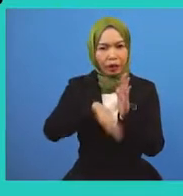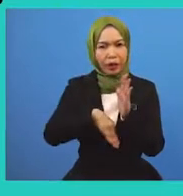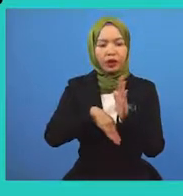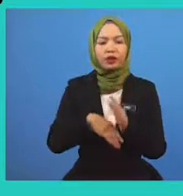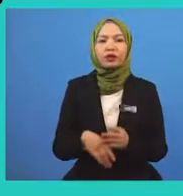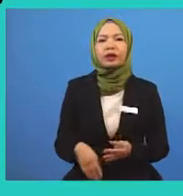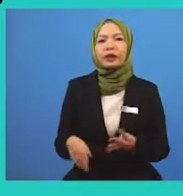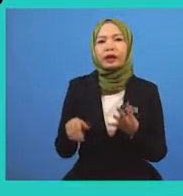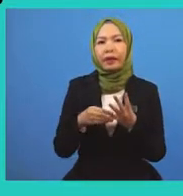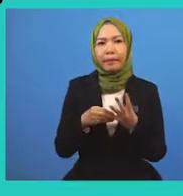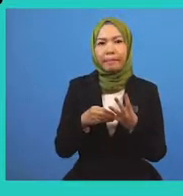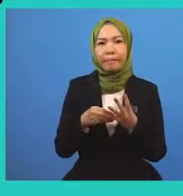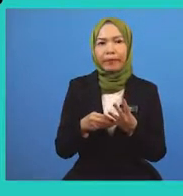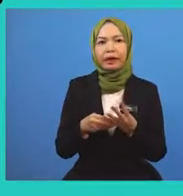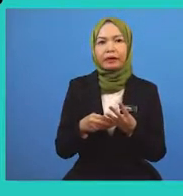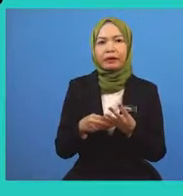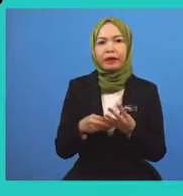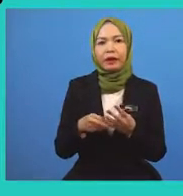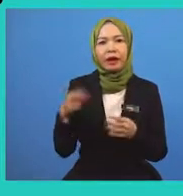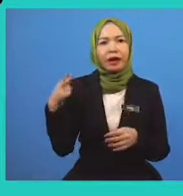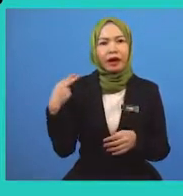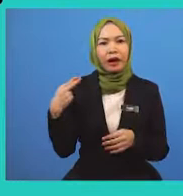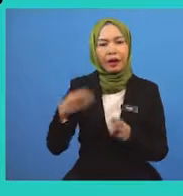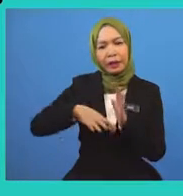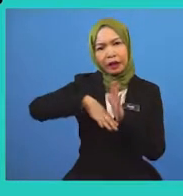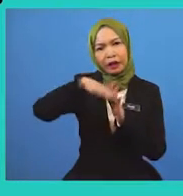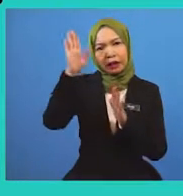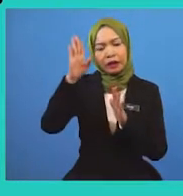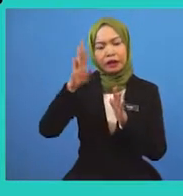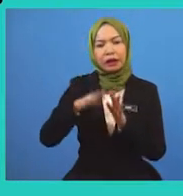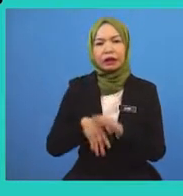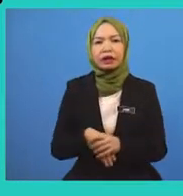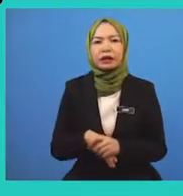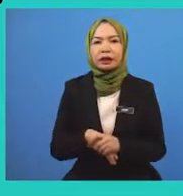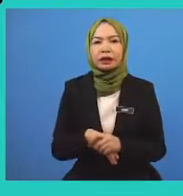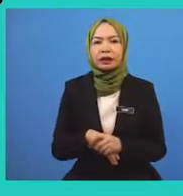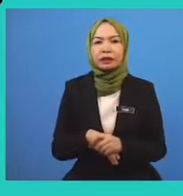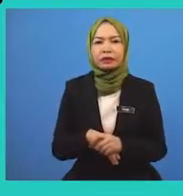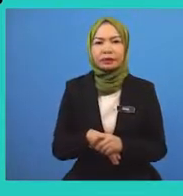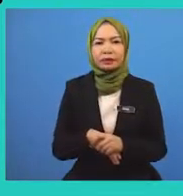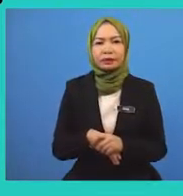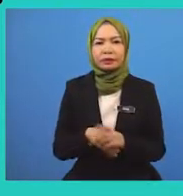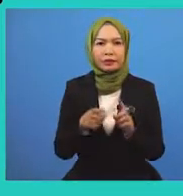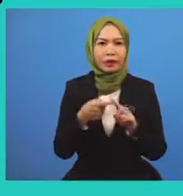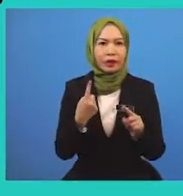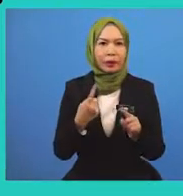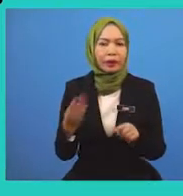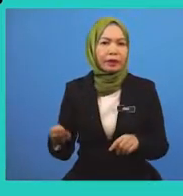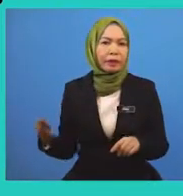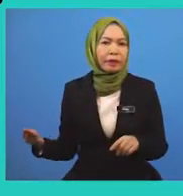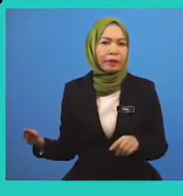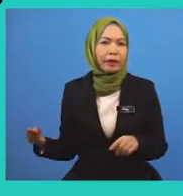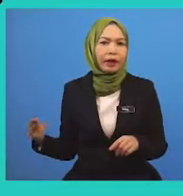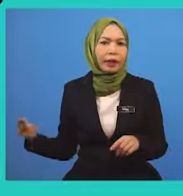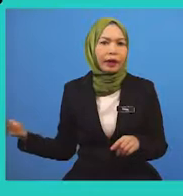tenaga haba hasil tindak balas adalah lebih tinggi daripada bahan tindak balas. Dan yang